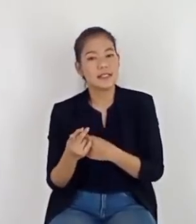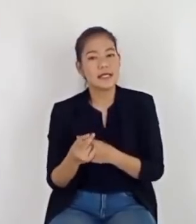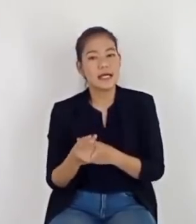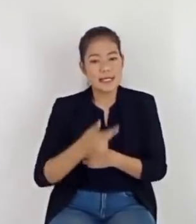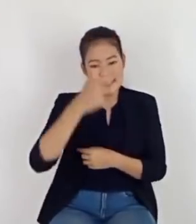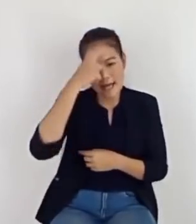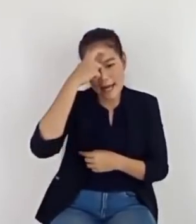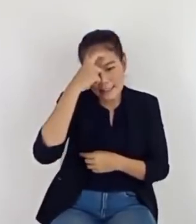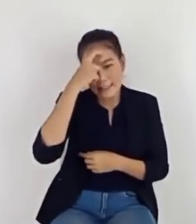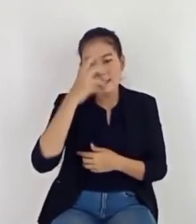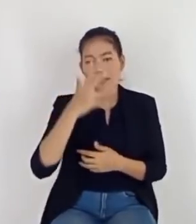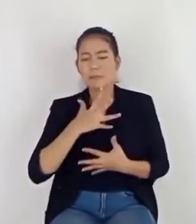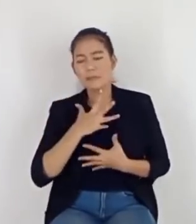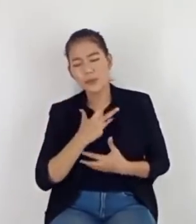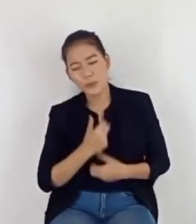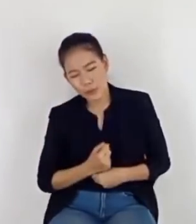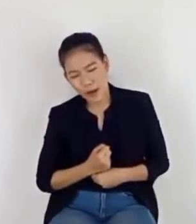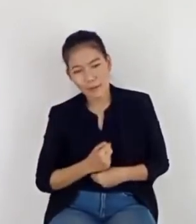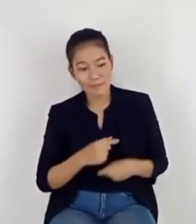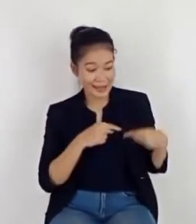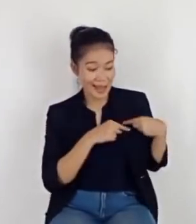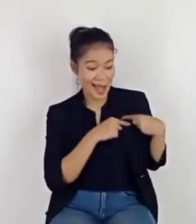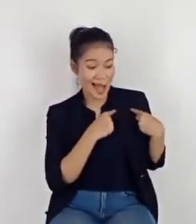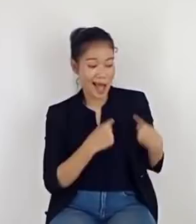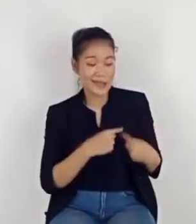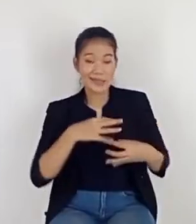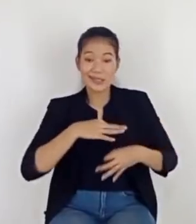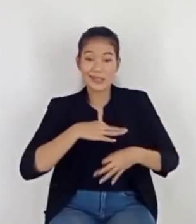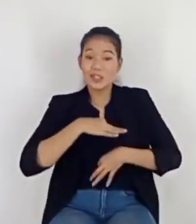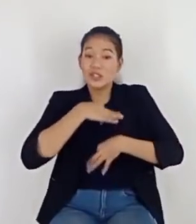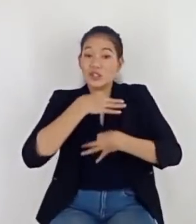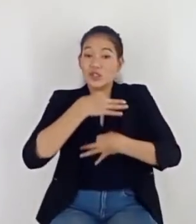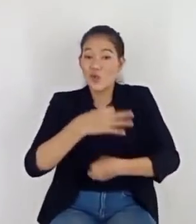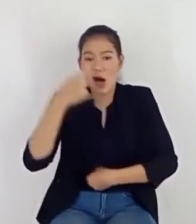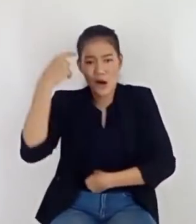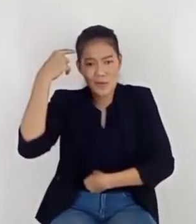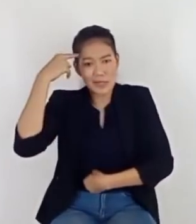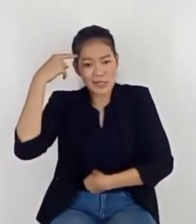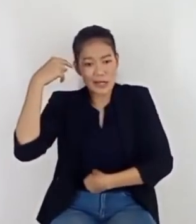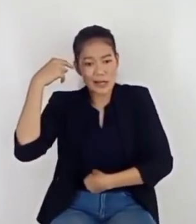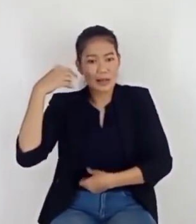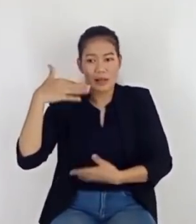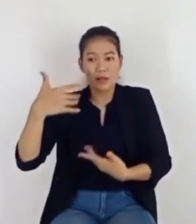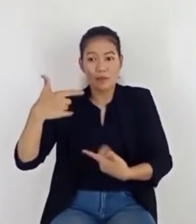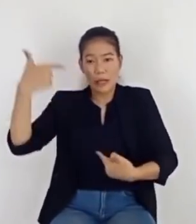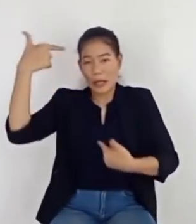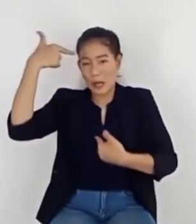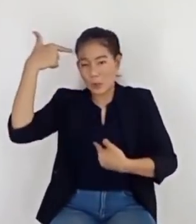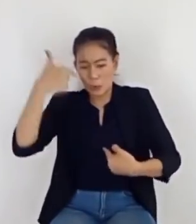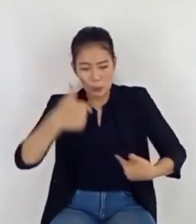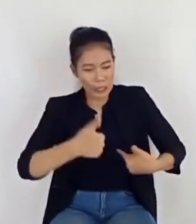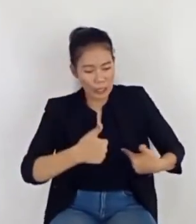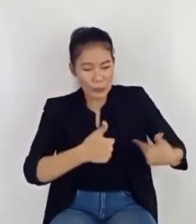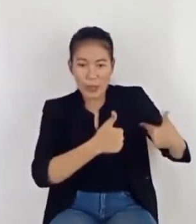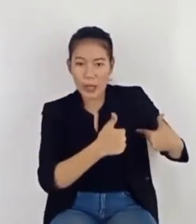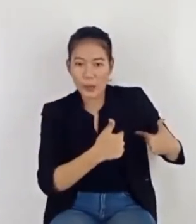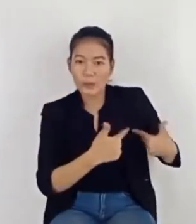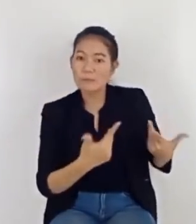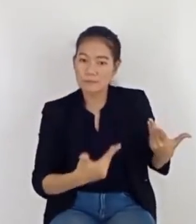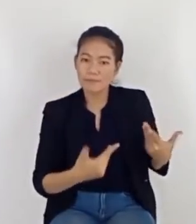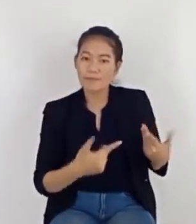dan berduka, hati, jiwa, pikiran bisa terganggu. Karena itulah kita